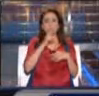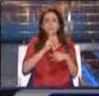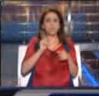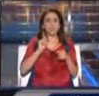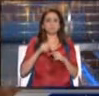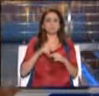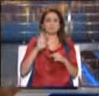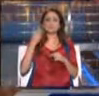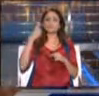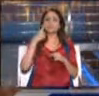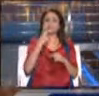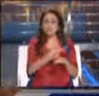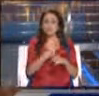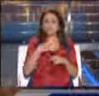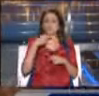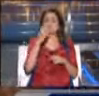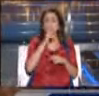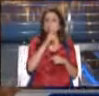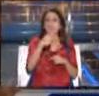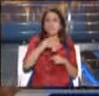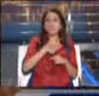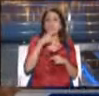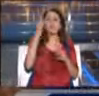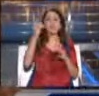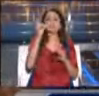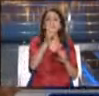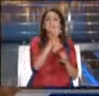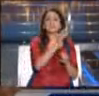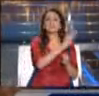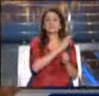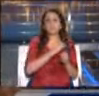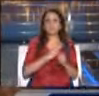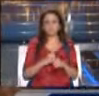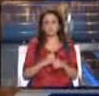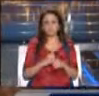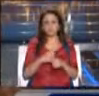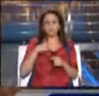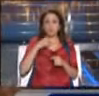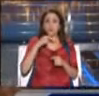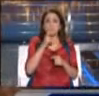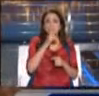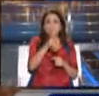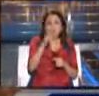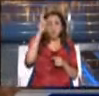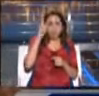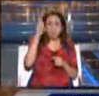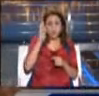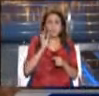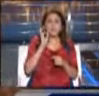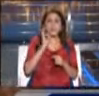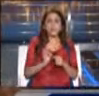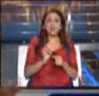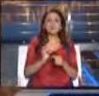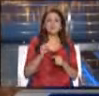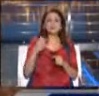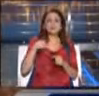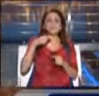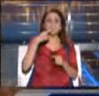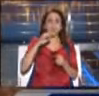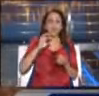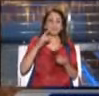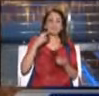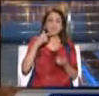حد يجي يقول لي ايه شفت خالد غندور قال كذا كذا كذا كذا كذا، فهو اللي بينقل حتى الخبر لازم يحط شوية توابل حوالين الخبر عشان